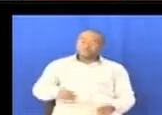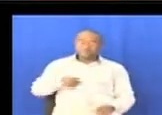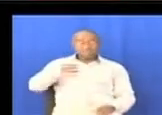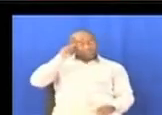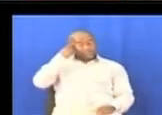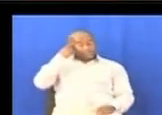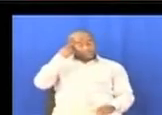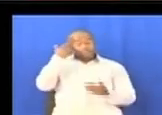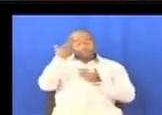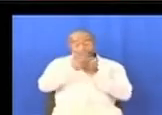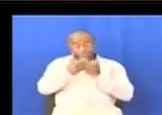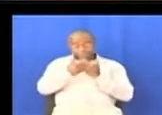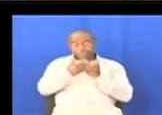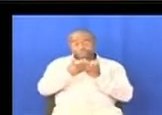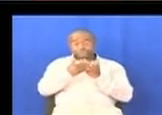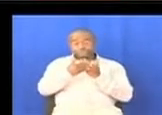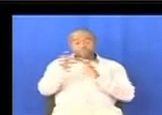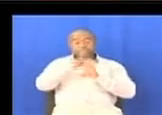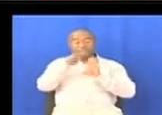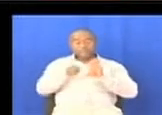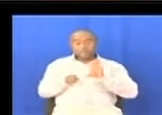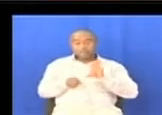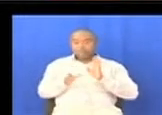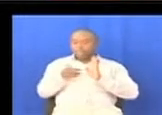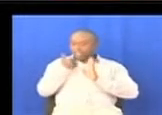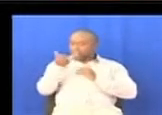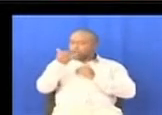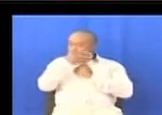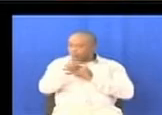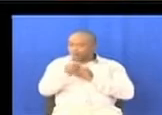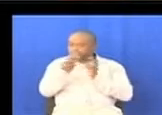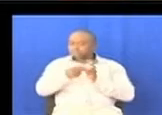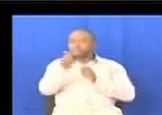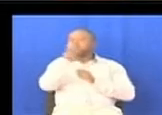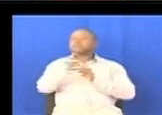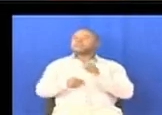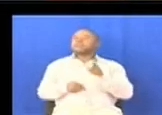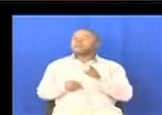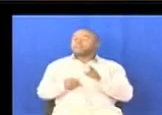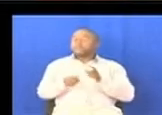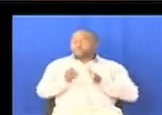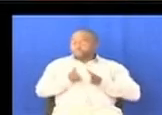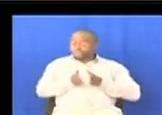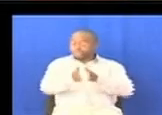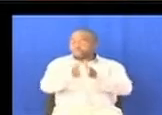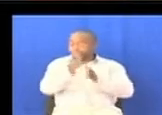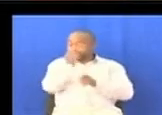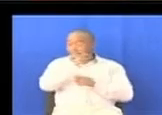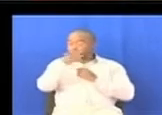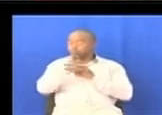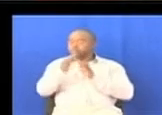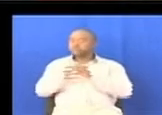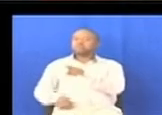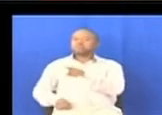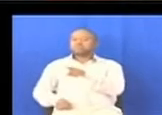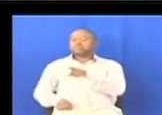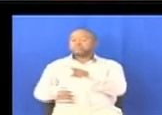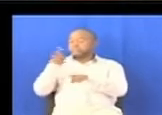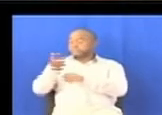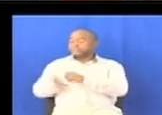Kiafrika zingeweza kutumia formula hii tuliyotumia sisi Tanzania, ingeweza kutusaidia kabisa kabisa